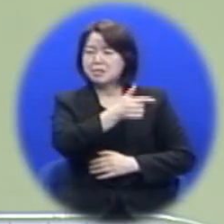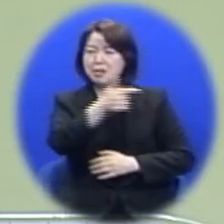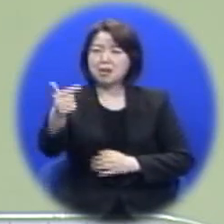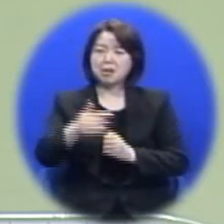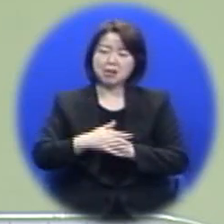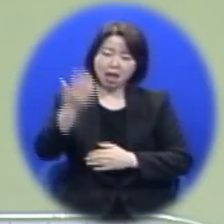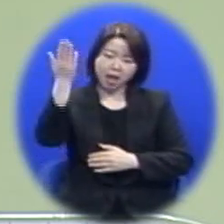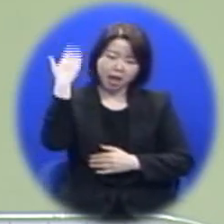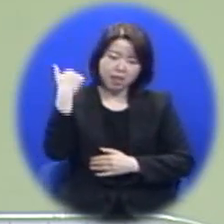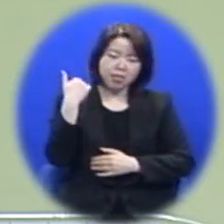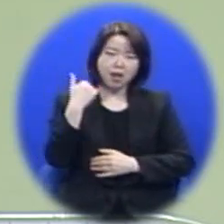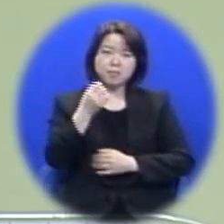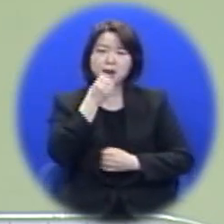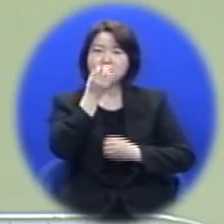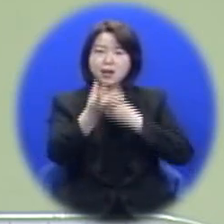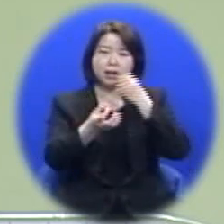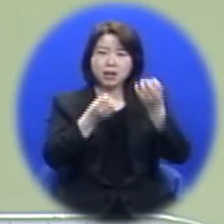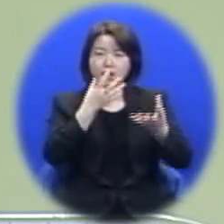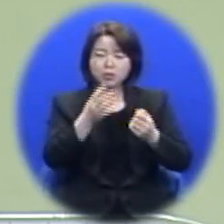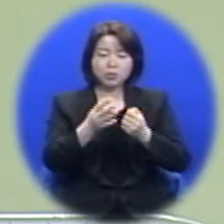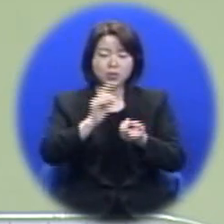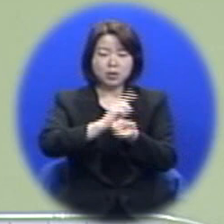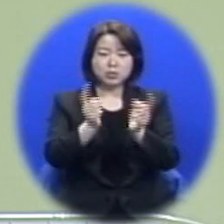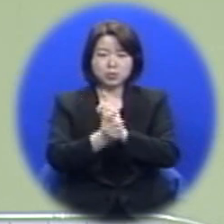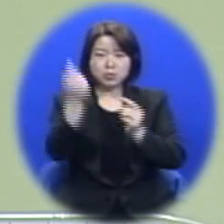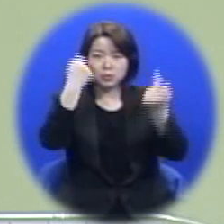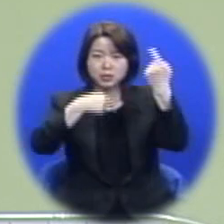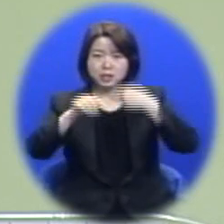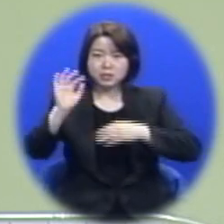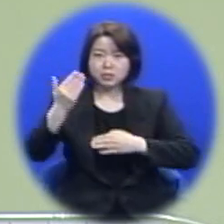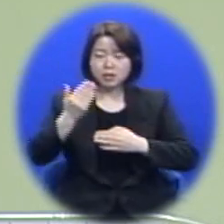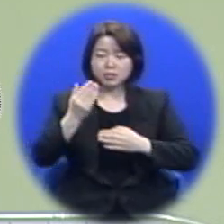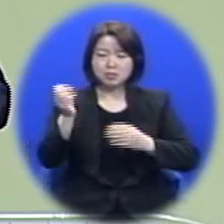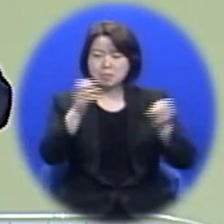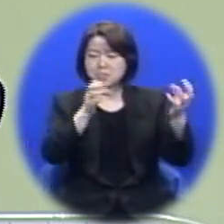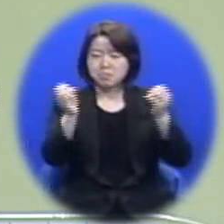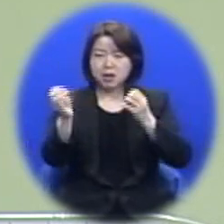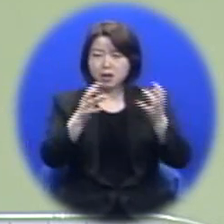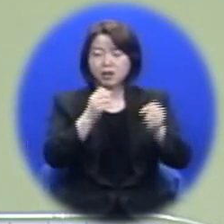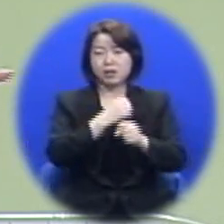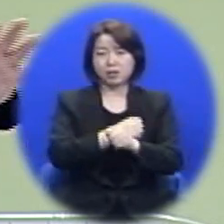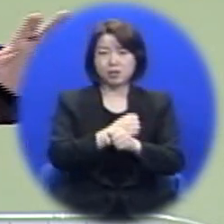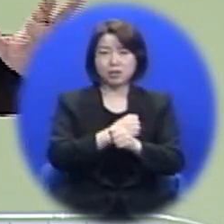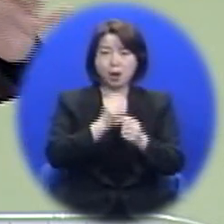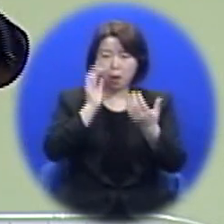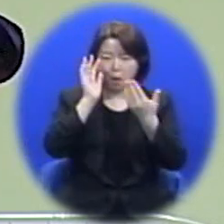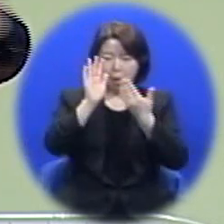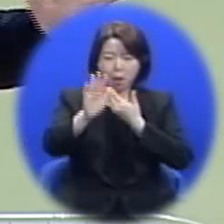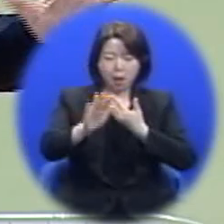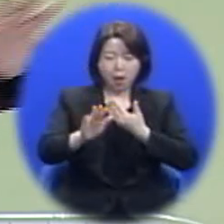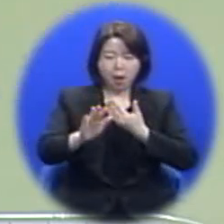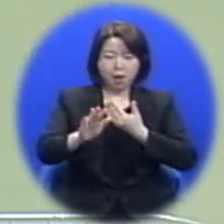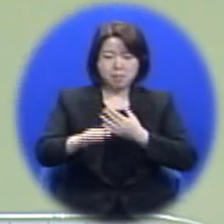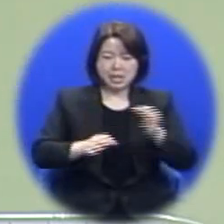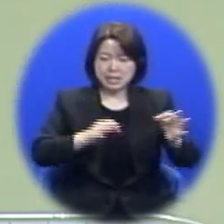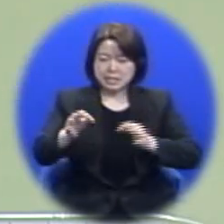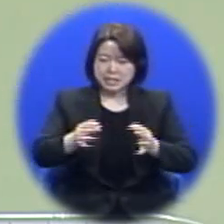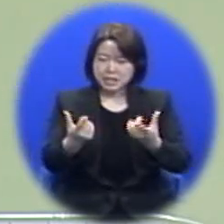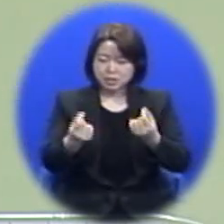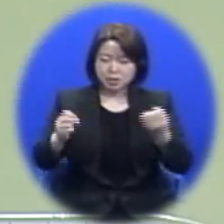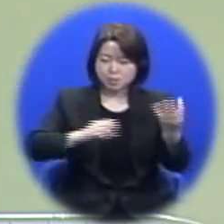나오고 서로 상처 된 이야기들이 나오면서 나중에는 뭐 시장 판 처럼 시끄러워 지기